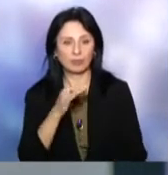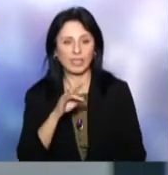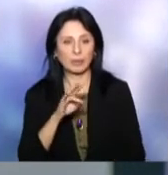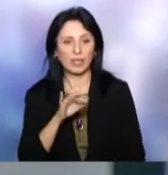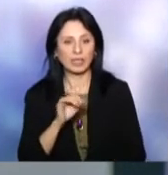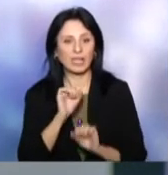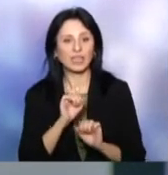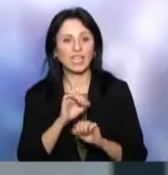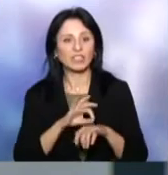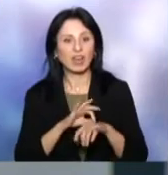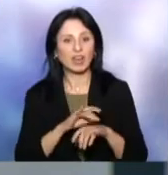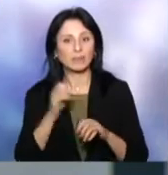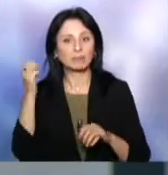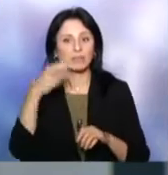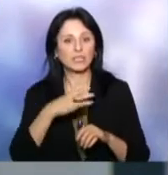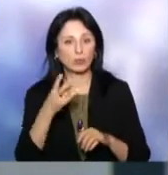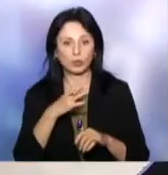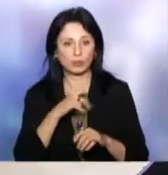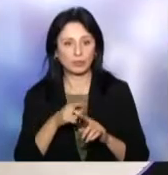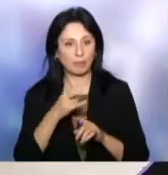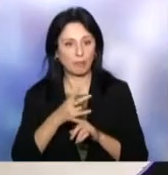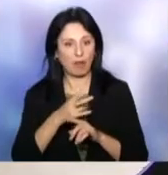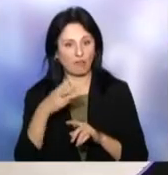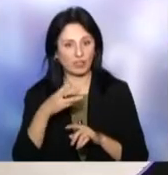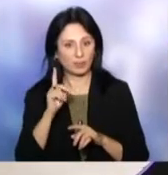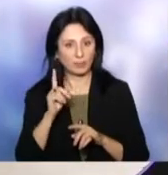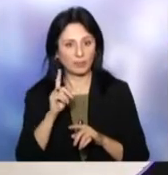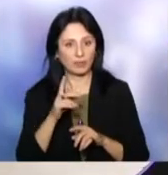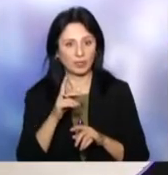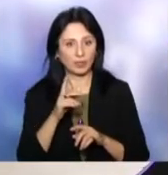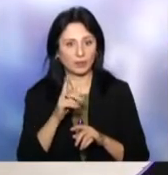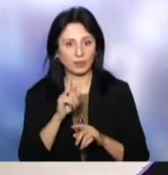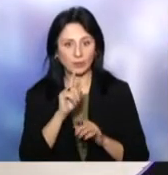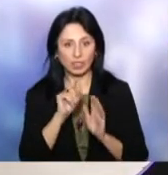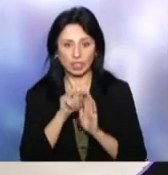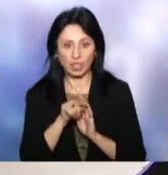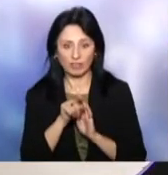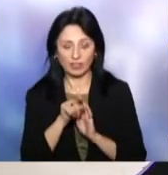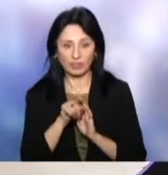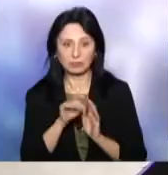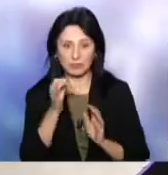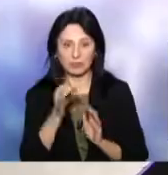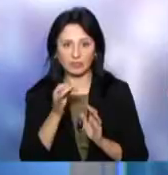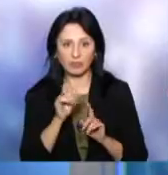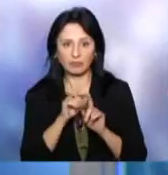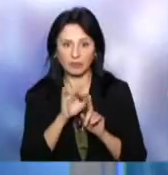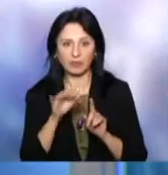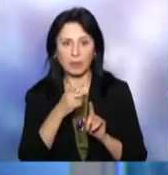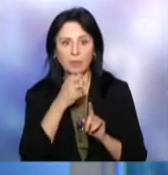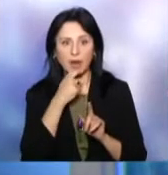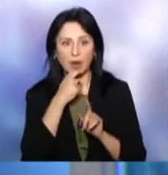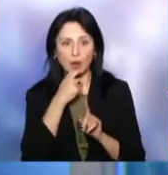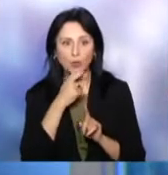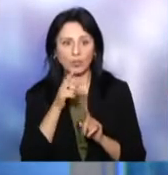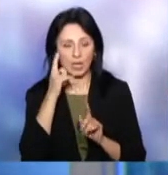დაცული ბავშვის კანი მზის გამო მავნე გამოსხივებისგან. უნდა ჩაგერთოთ, ხალბატონო მაია, ძალიან საინტერესო ფრაზა თქვით და